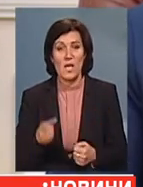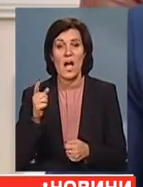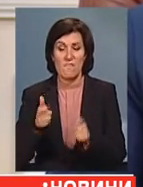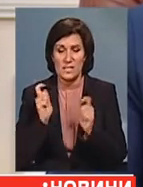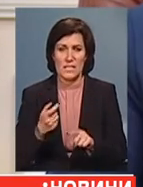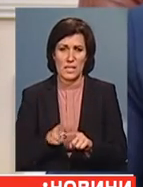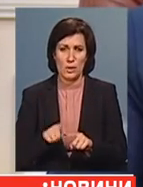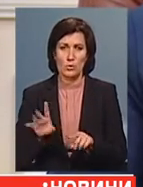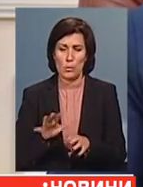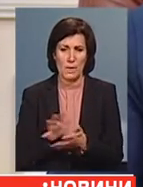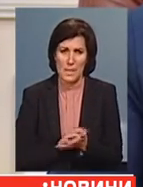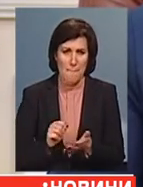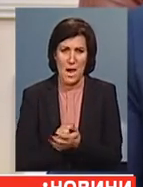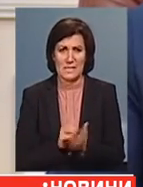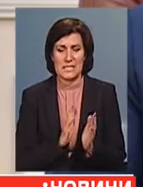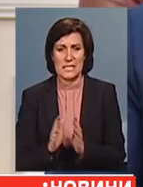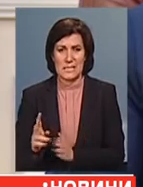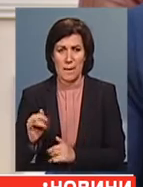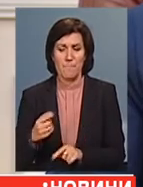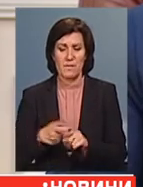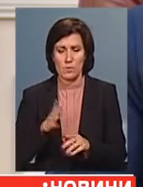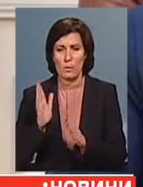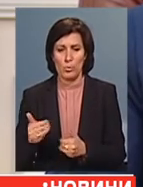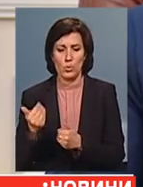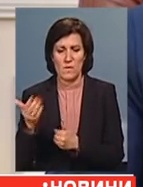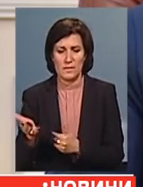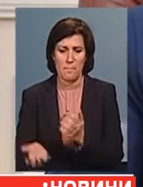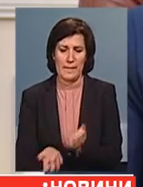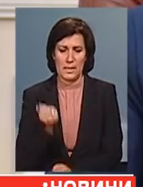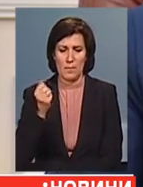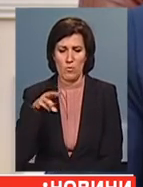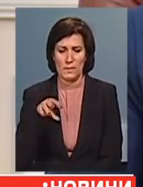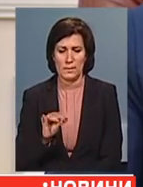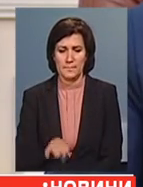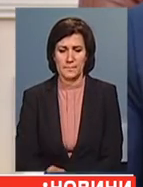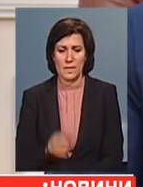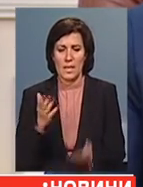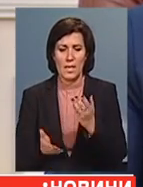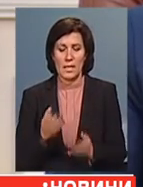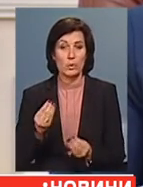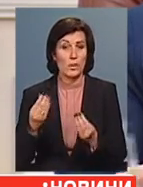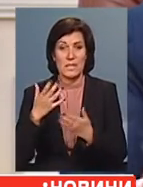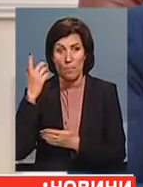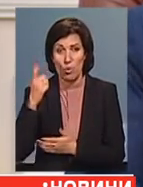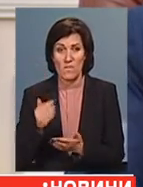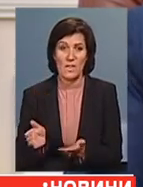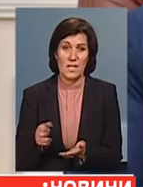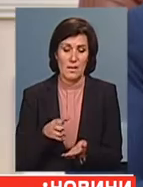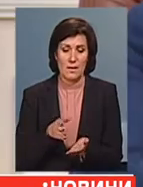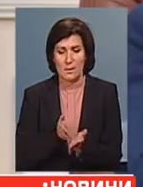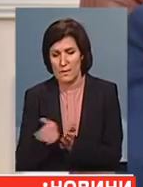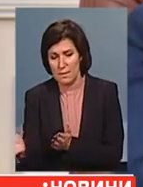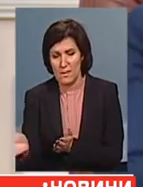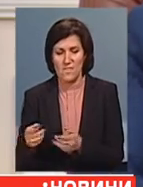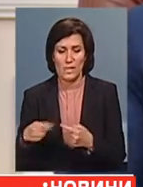йдете на те, щоб ламати систему. У цьому я буду вас підтримувати. Якщо, не дай Бог, ви зійдете з рієк на